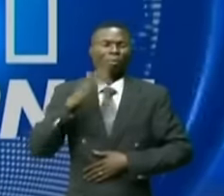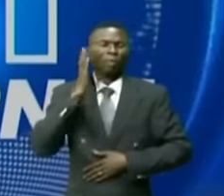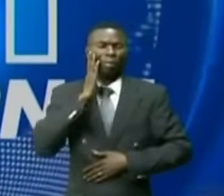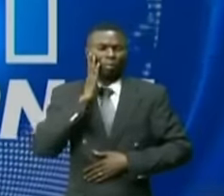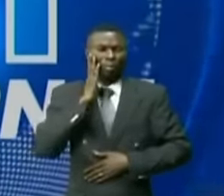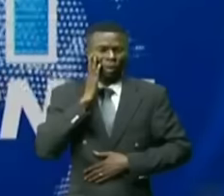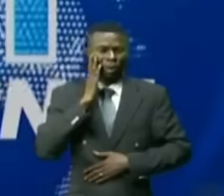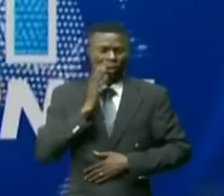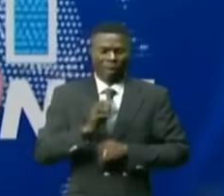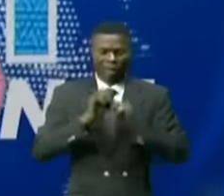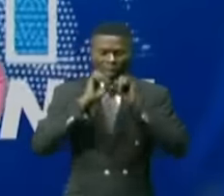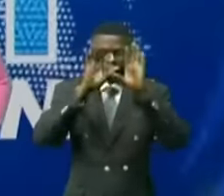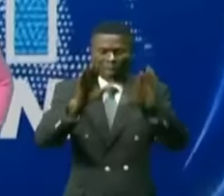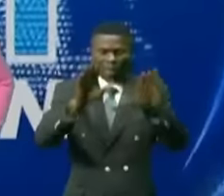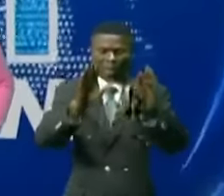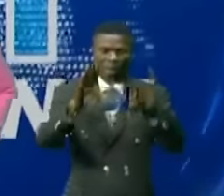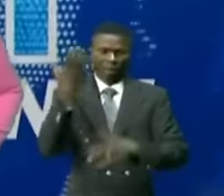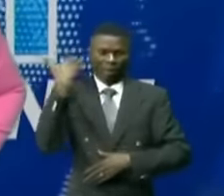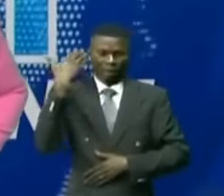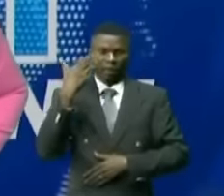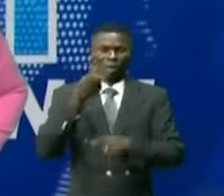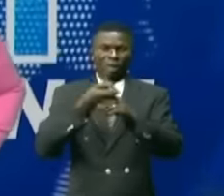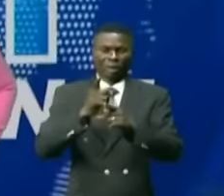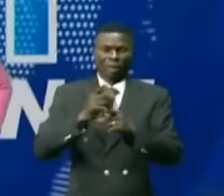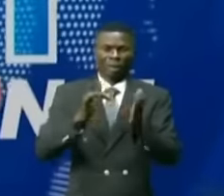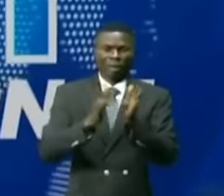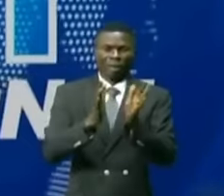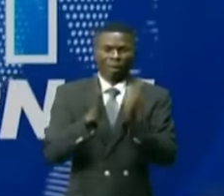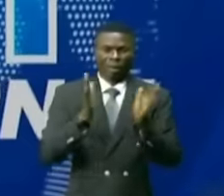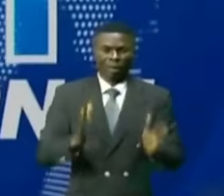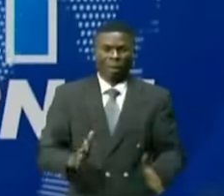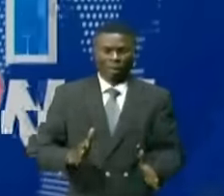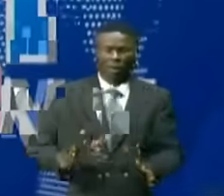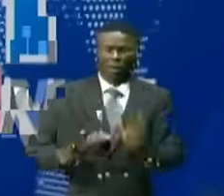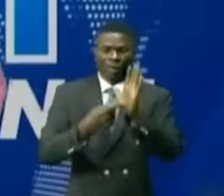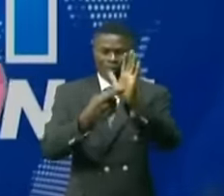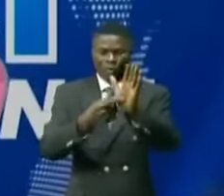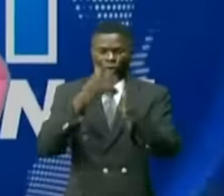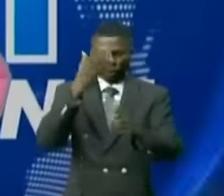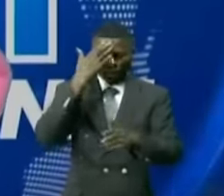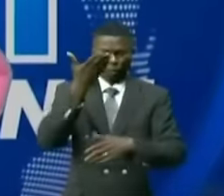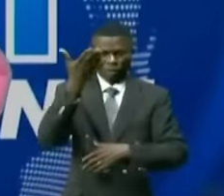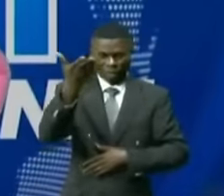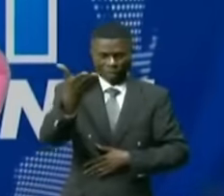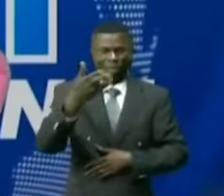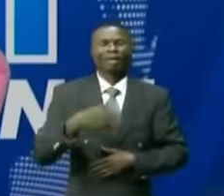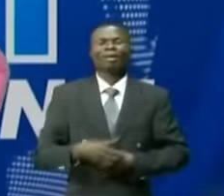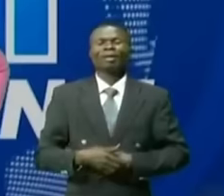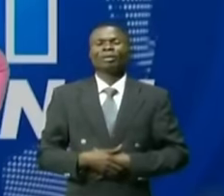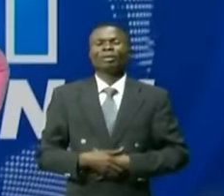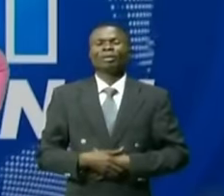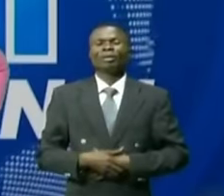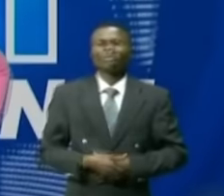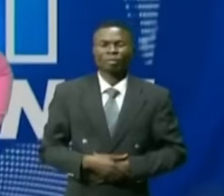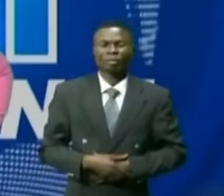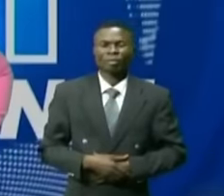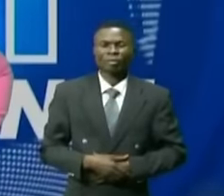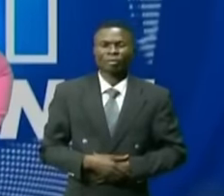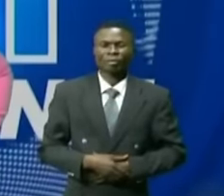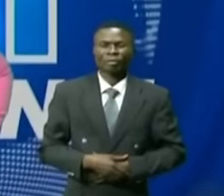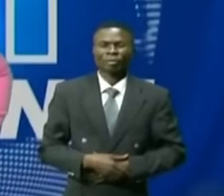prière, inauguré le dimanche dernier, est l'œuvre d'un chrétien que je vous laisse découvrir dans ces images.